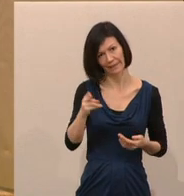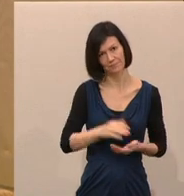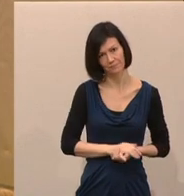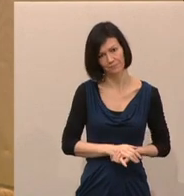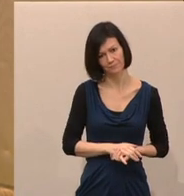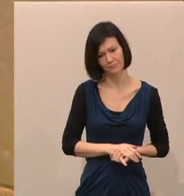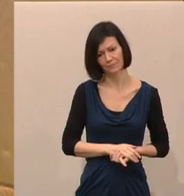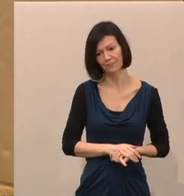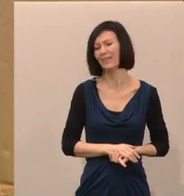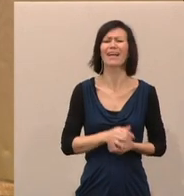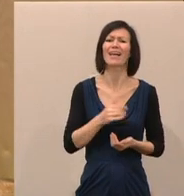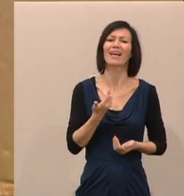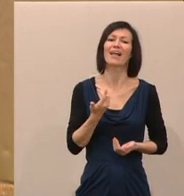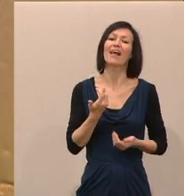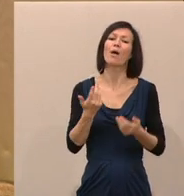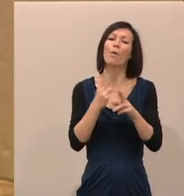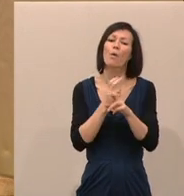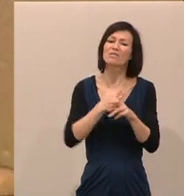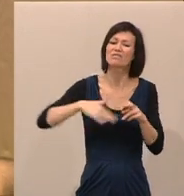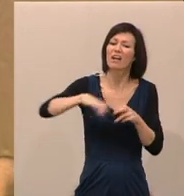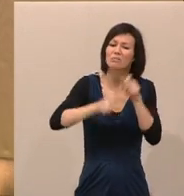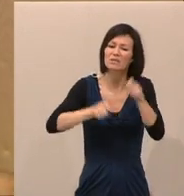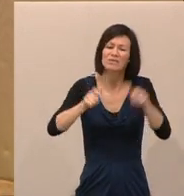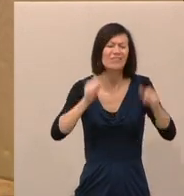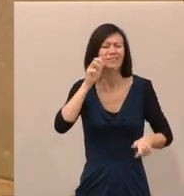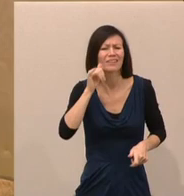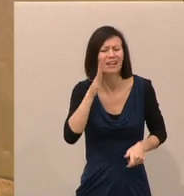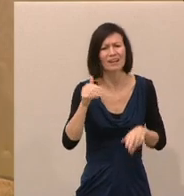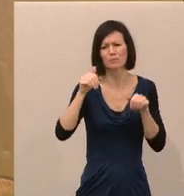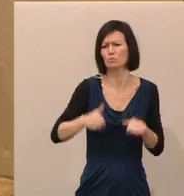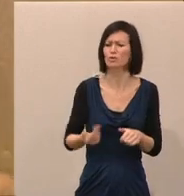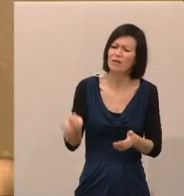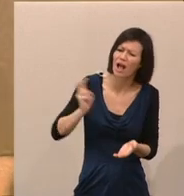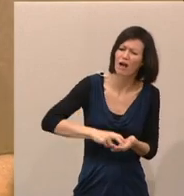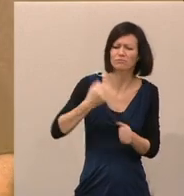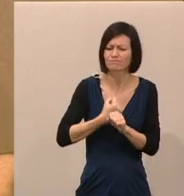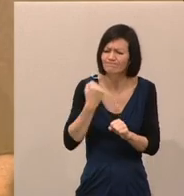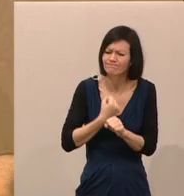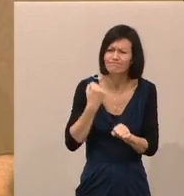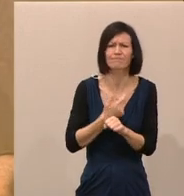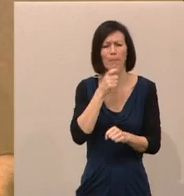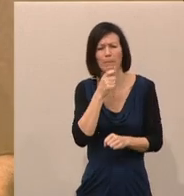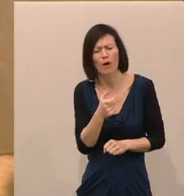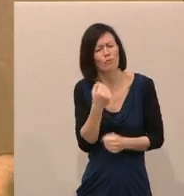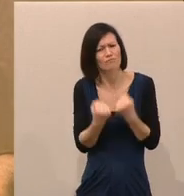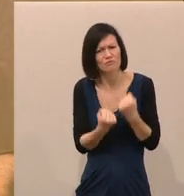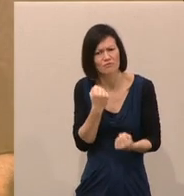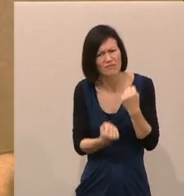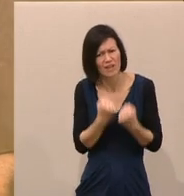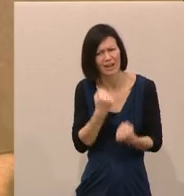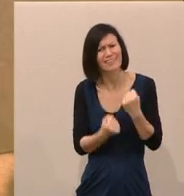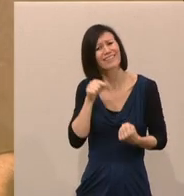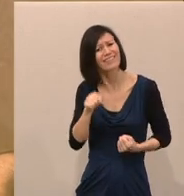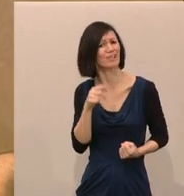Unsozialer für die, die jeden Tag aufstehen müssen, die jeden Tag hart arbeiten müssen, die schwierige Berufe haben, die es sind, die